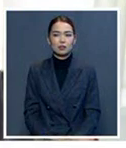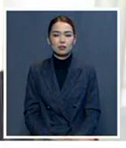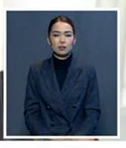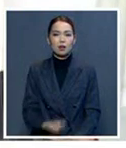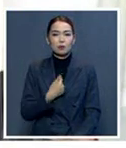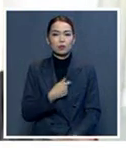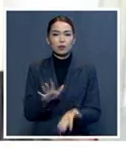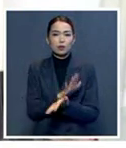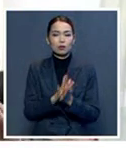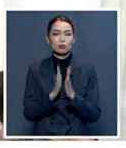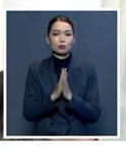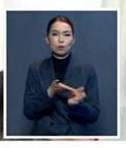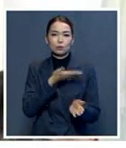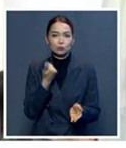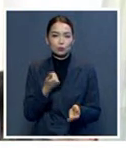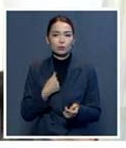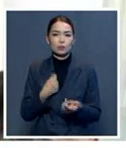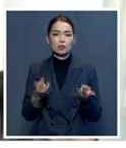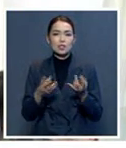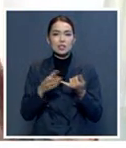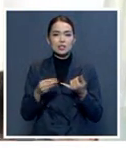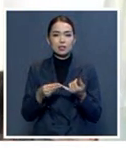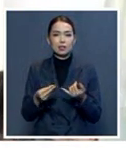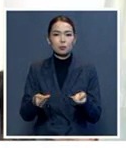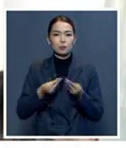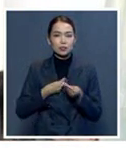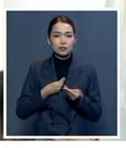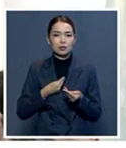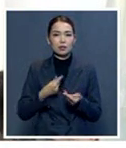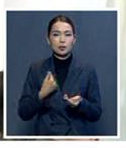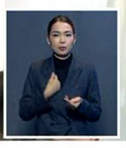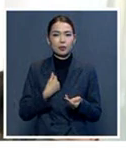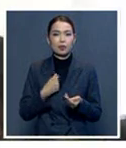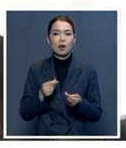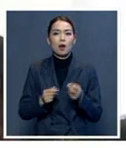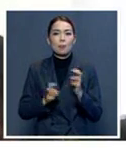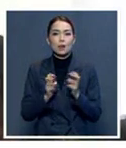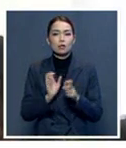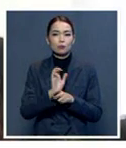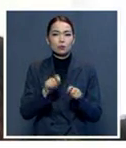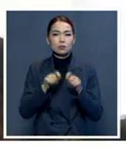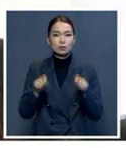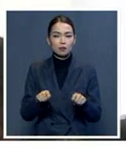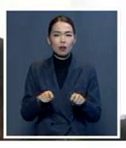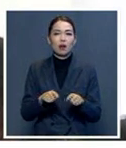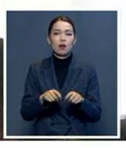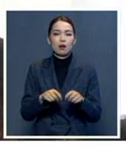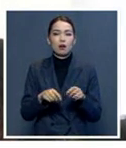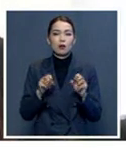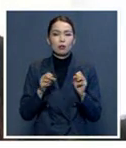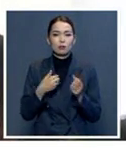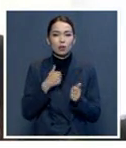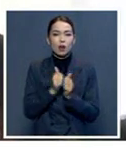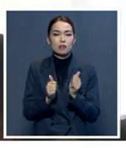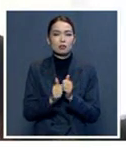жер берсеңіздер, мен өзім производствоны база салып алам. Арғарай оны жасаймын. Айна 450 мың құр аренда төлеп отырым.